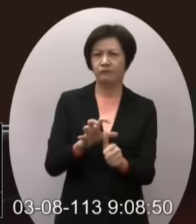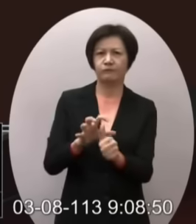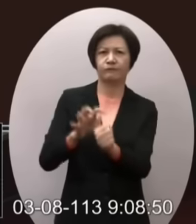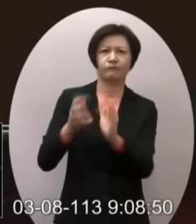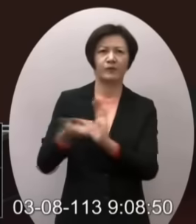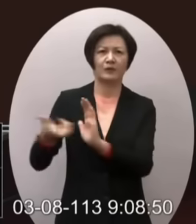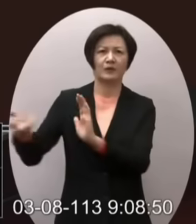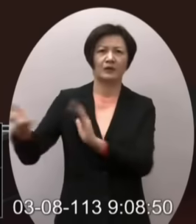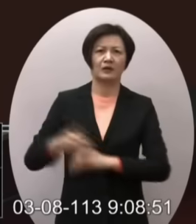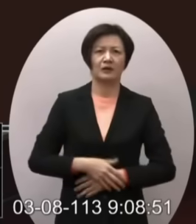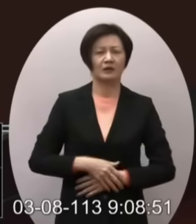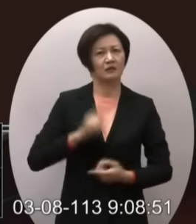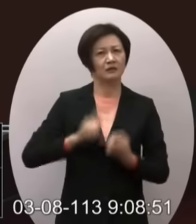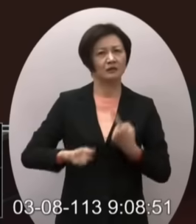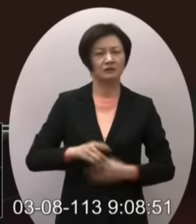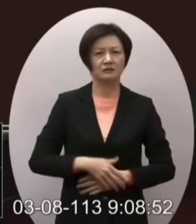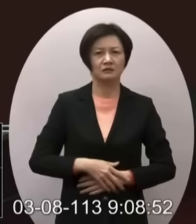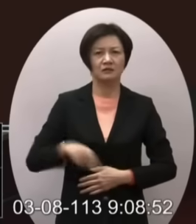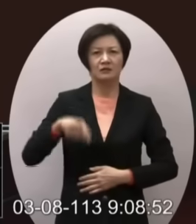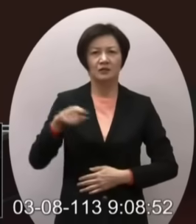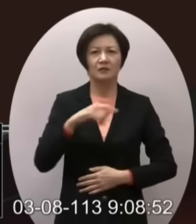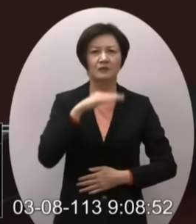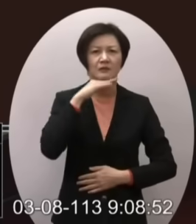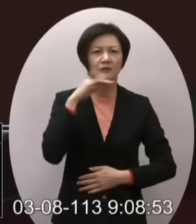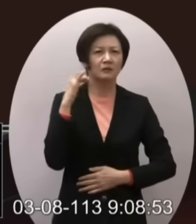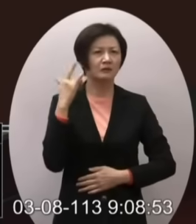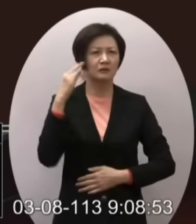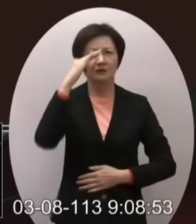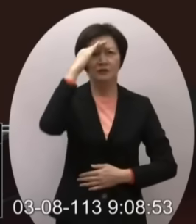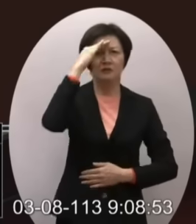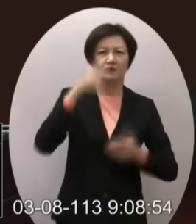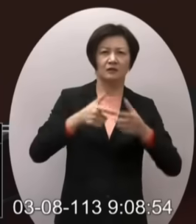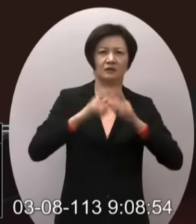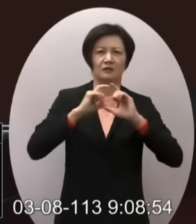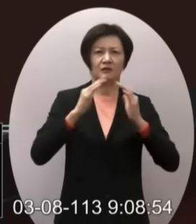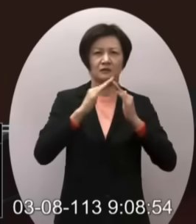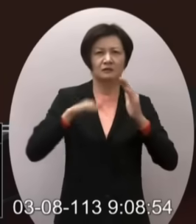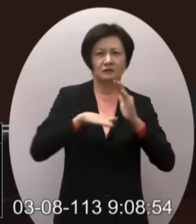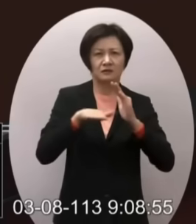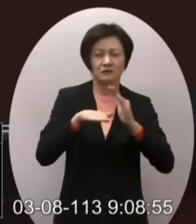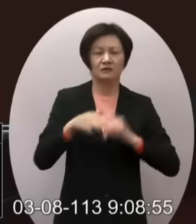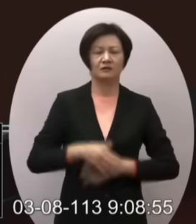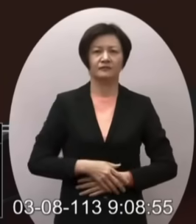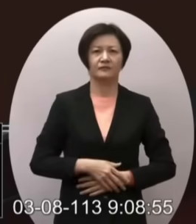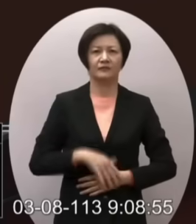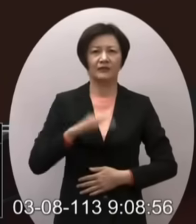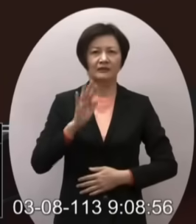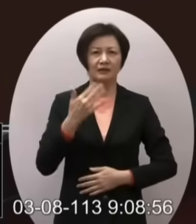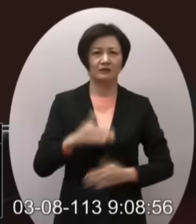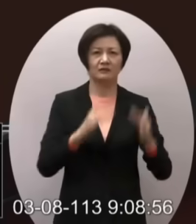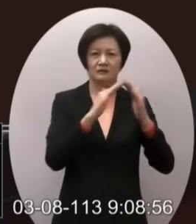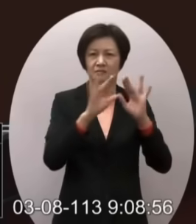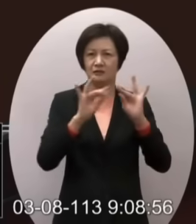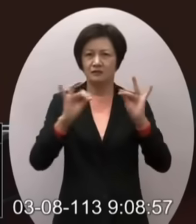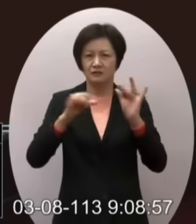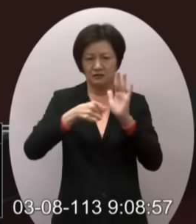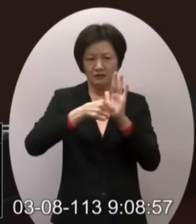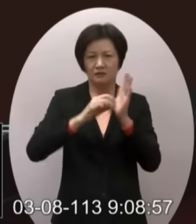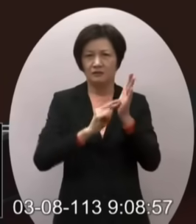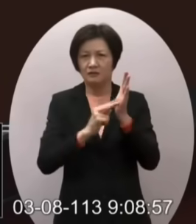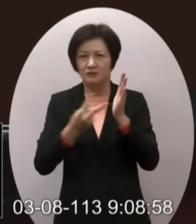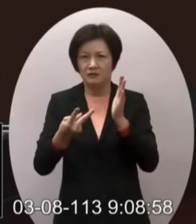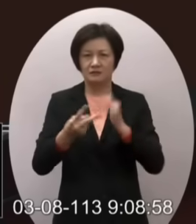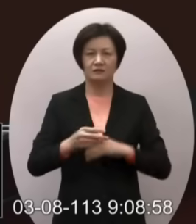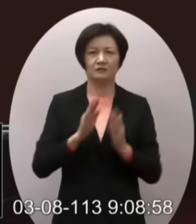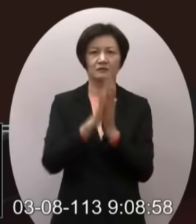所，应期盼准备重建家园，却因为名下不动产的变动而